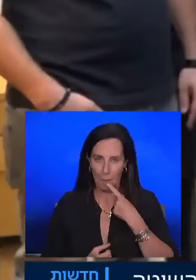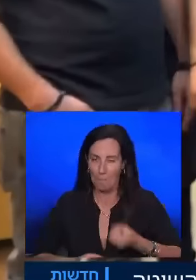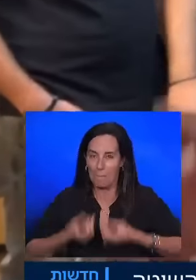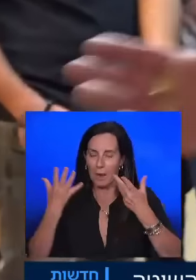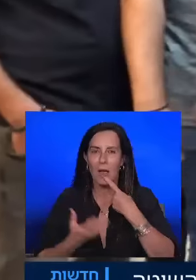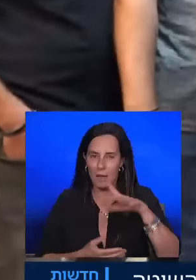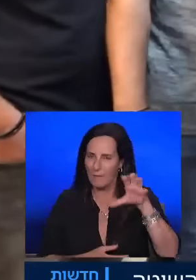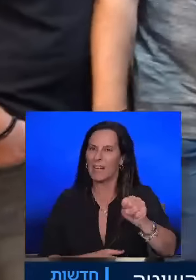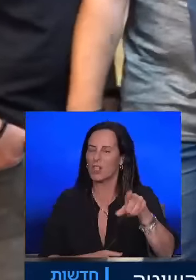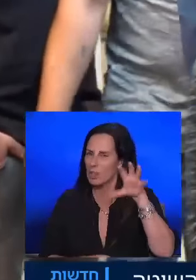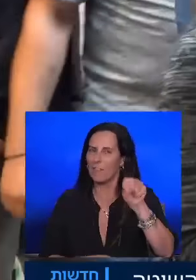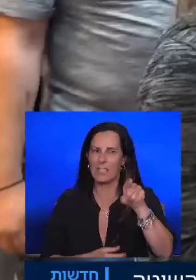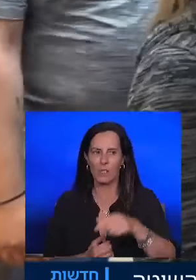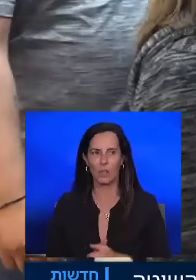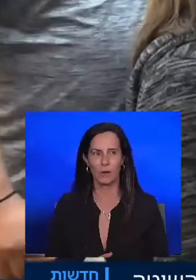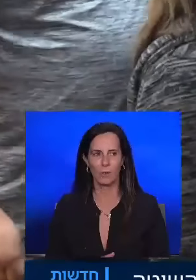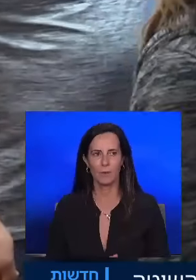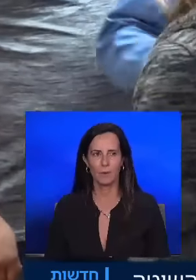רגע, רגע, רגע.